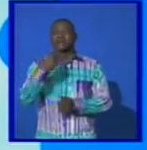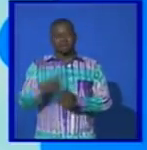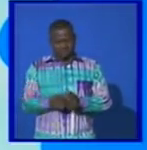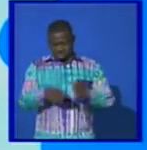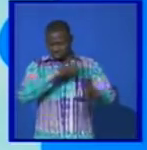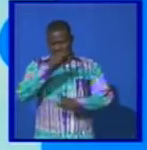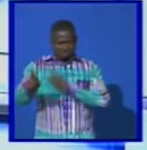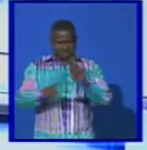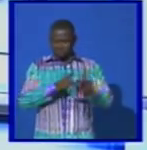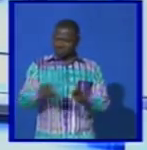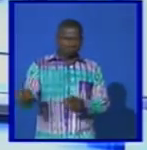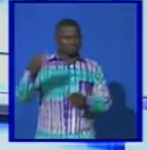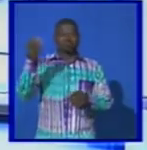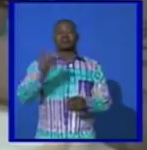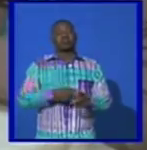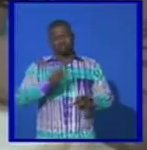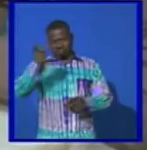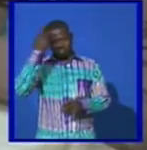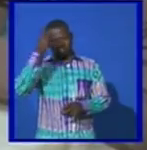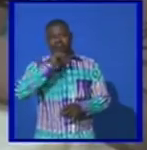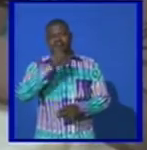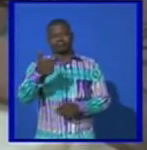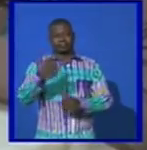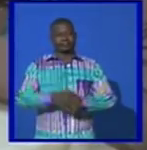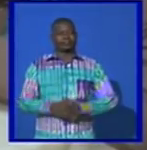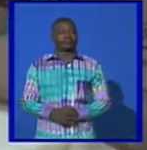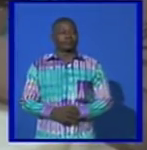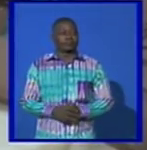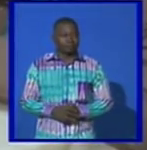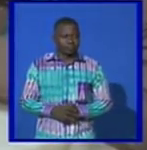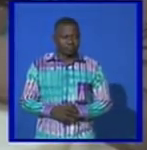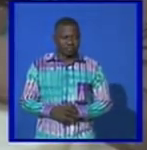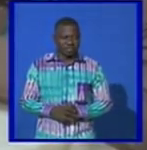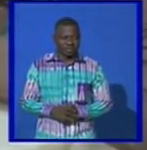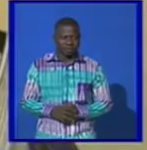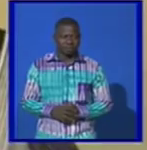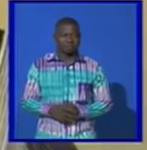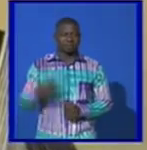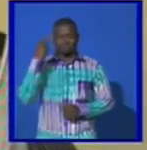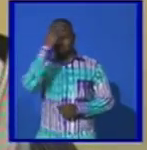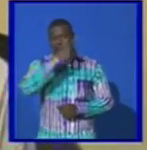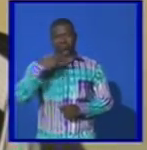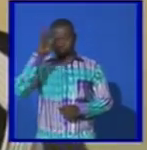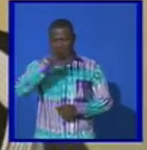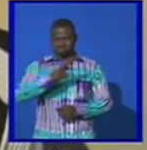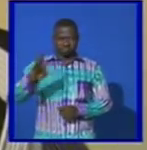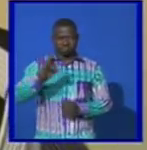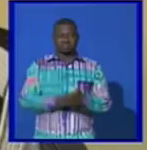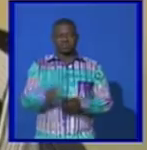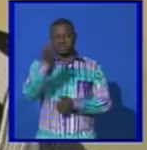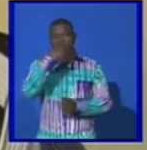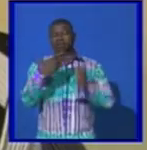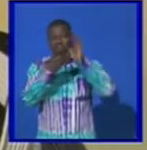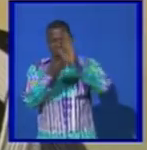apolitique. Moussa Ouédraogo Mounira Kéré. Le visage du Burkina est peint en noir par ce mouvement, né